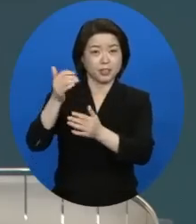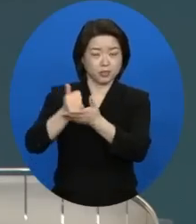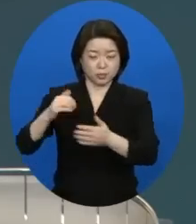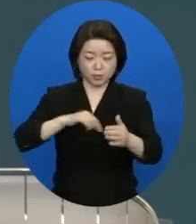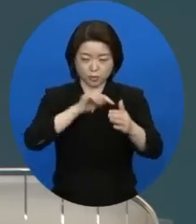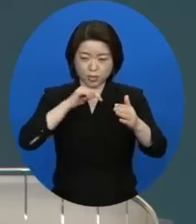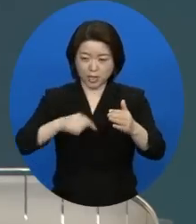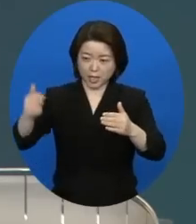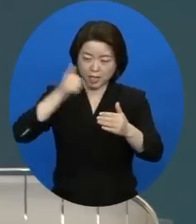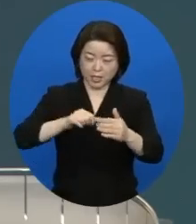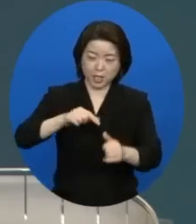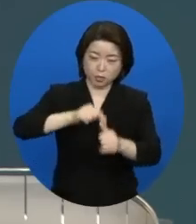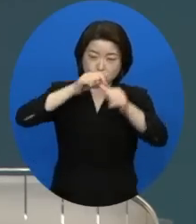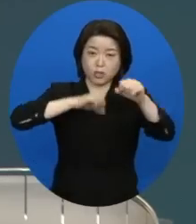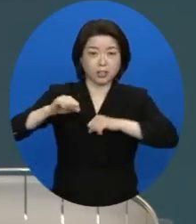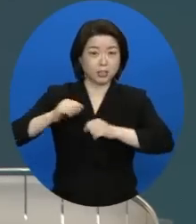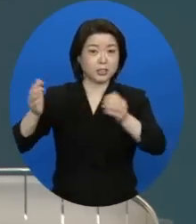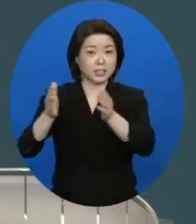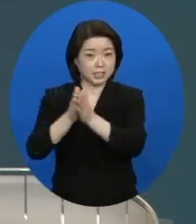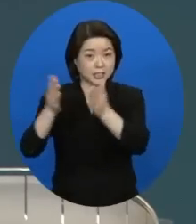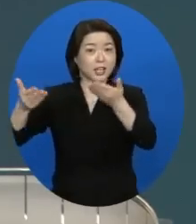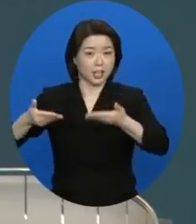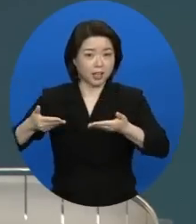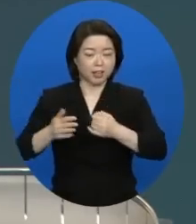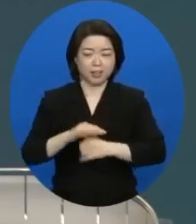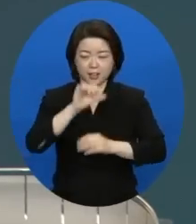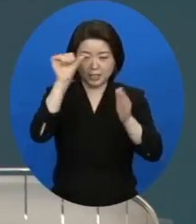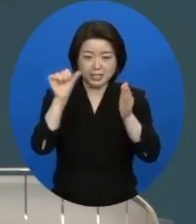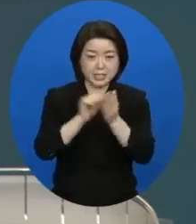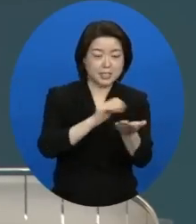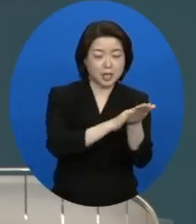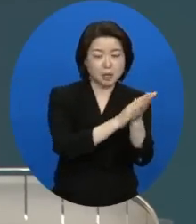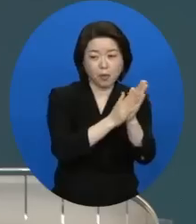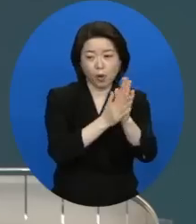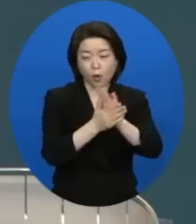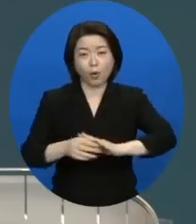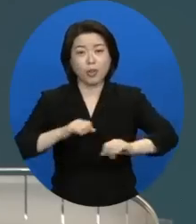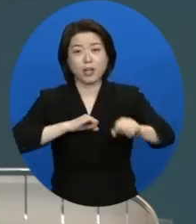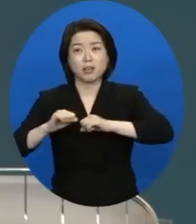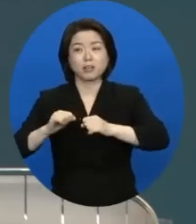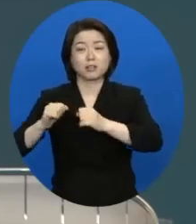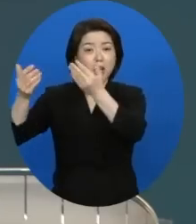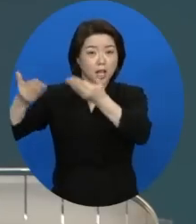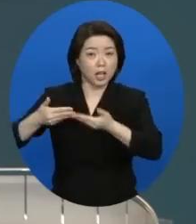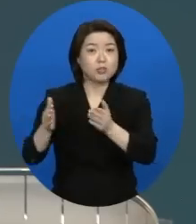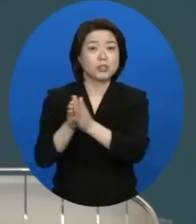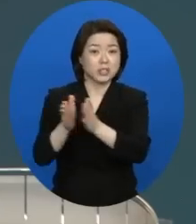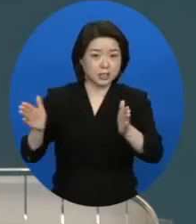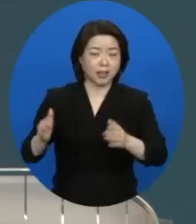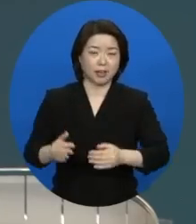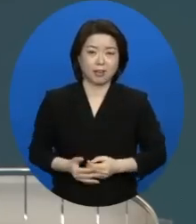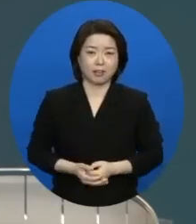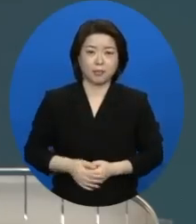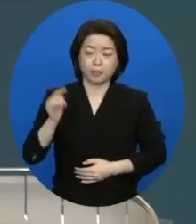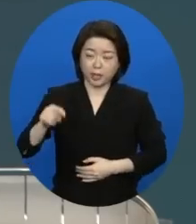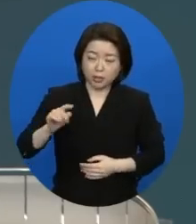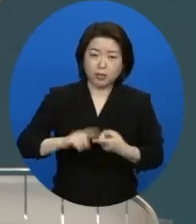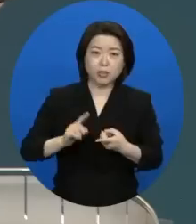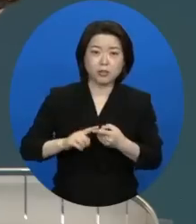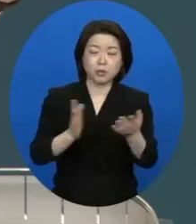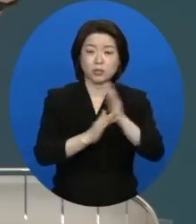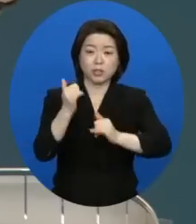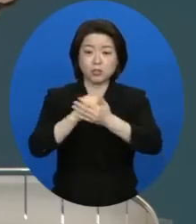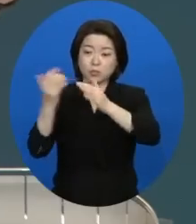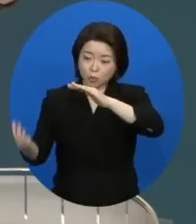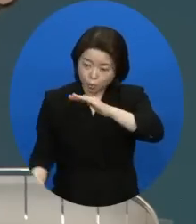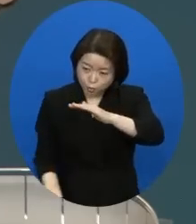안에 구원의 역사를 시작하셨어요. 인생 변화의 역사를 시작하셨어요. 그리고 그것을 예수님이